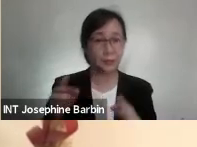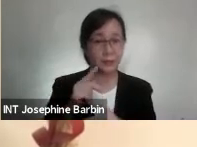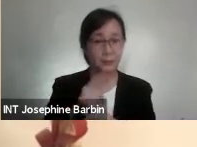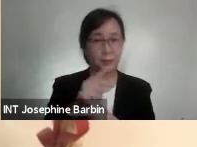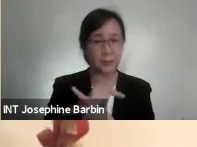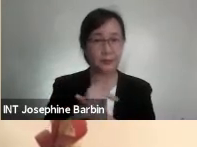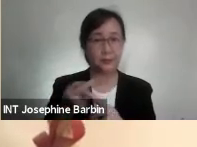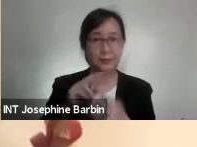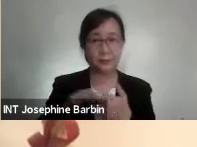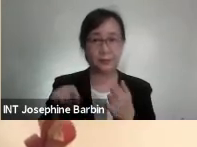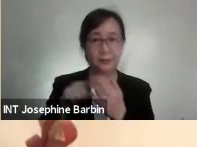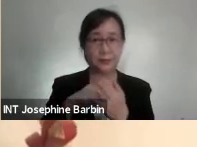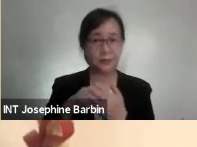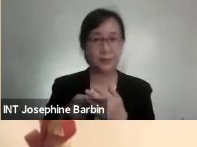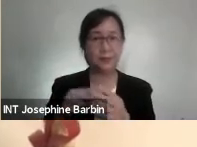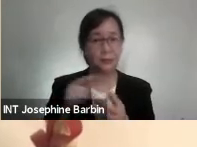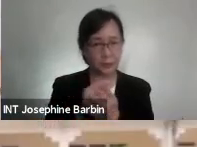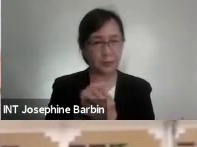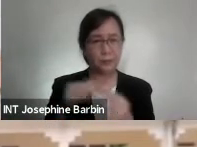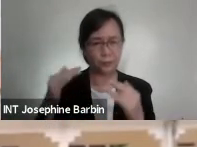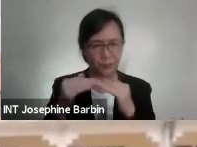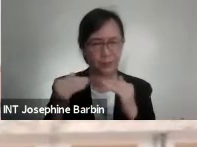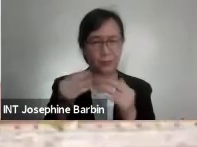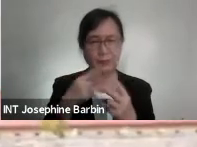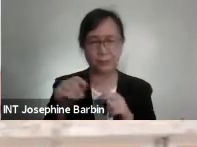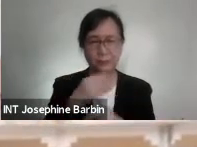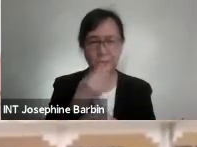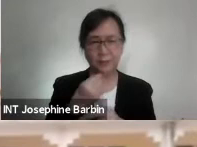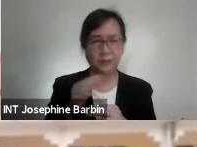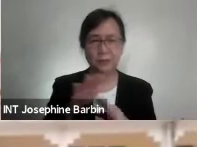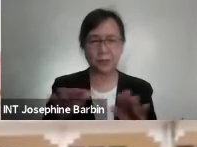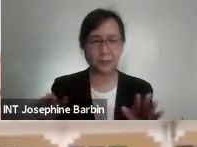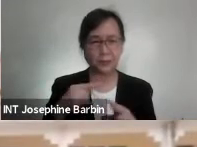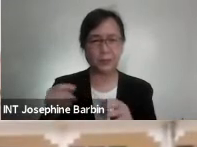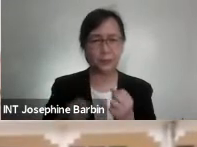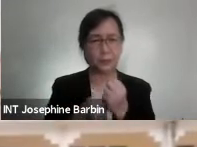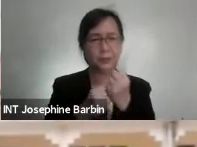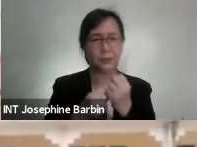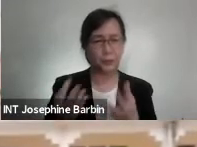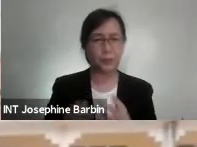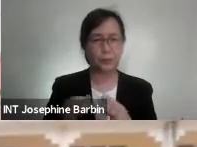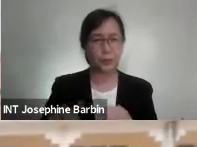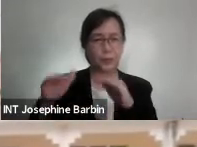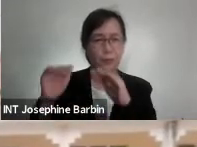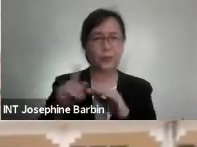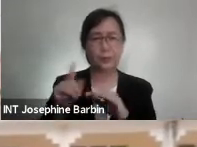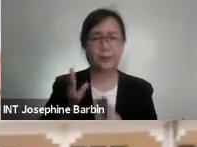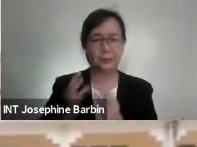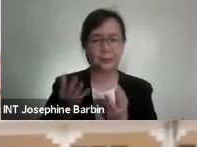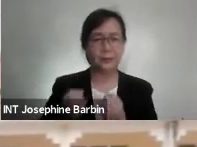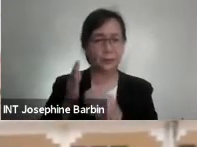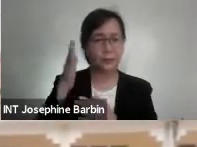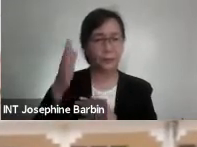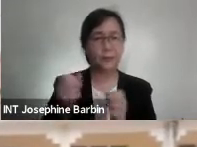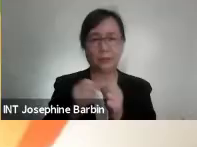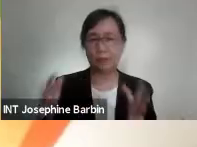التمييز ومعاملتهم بإنصاف أيا كان. Hỗ trợ phát triển theo hướng mong muốn của trẻ em. Và không bị ai ảnh hưởng